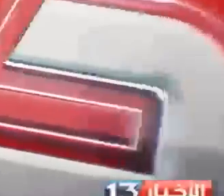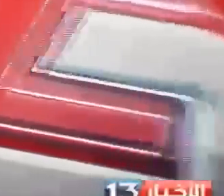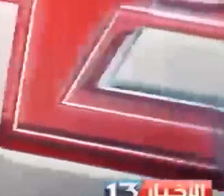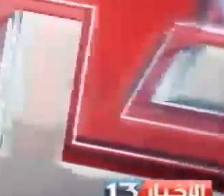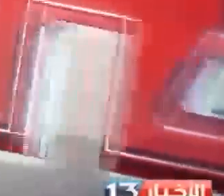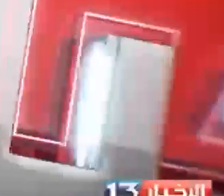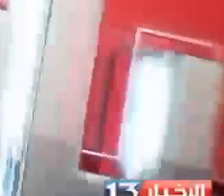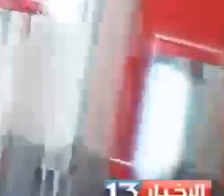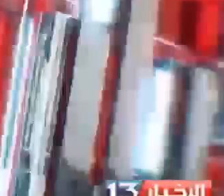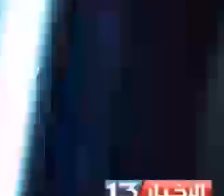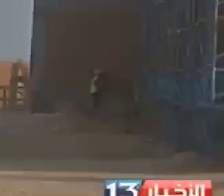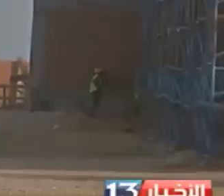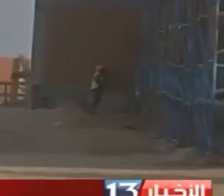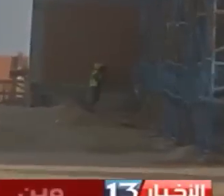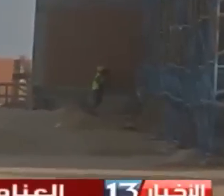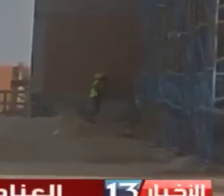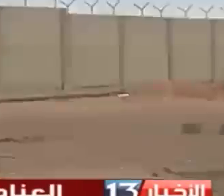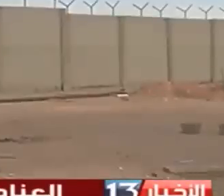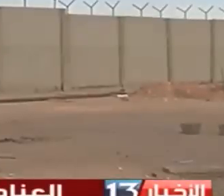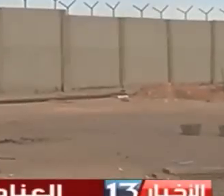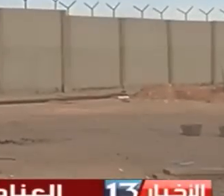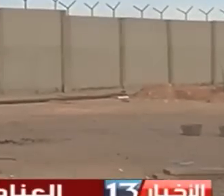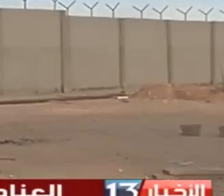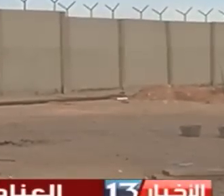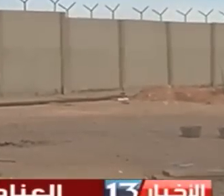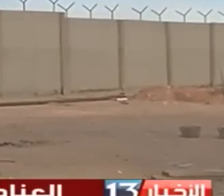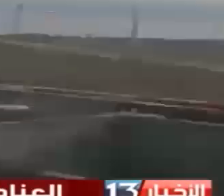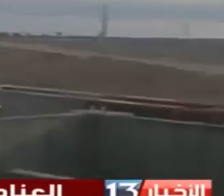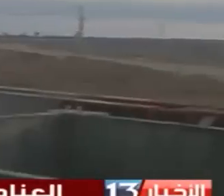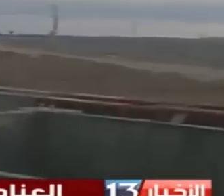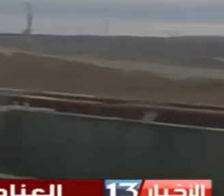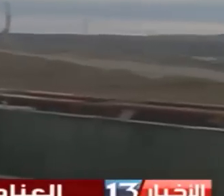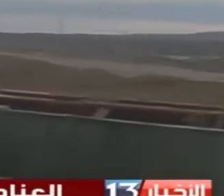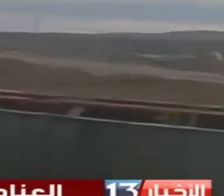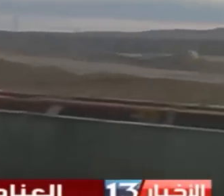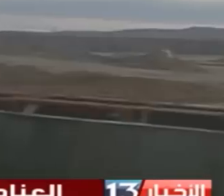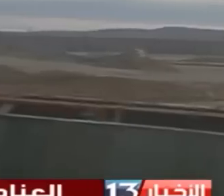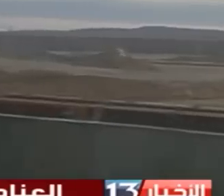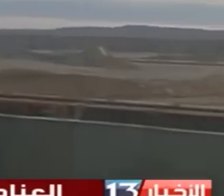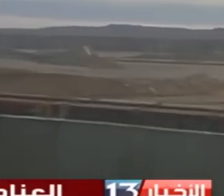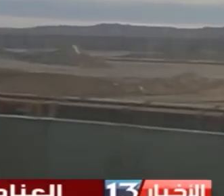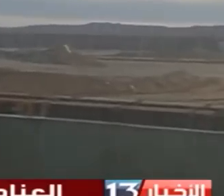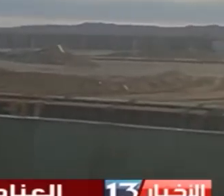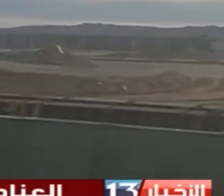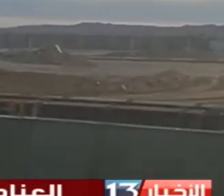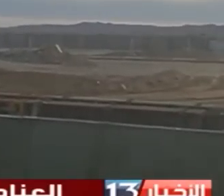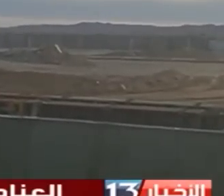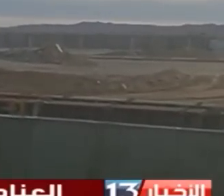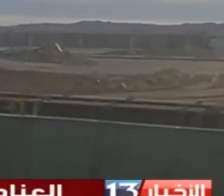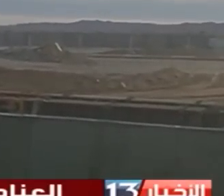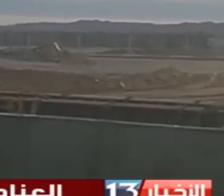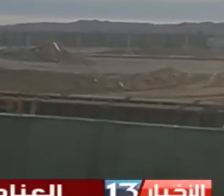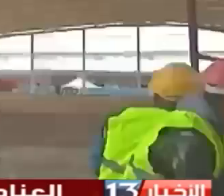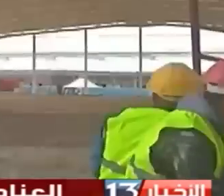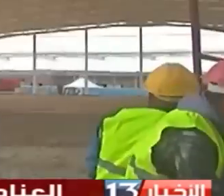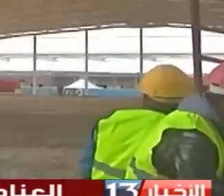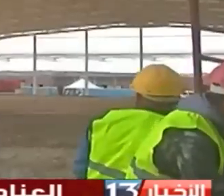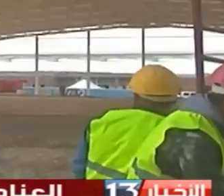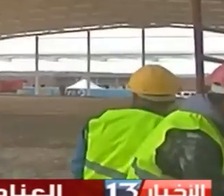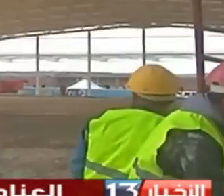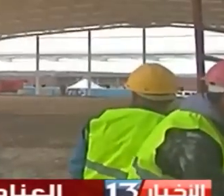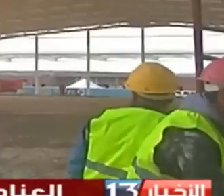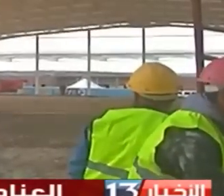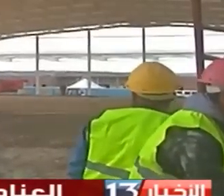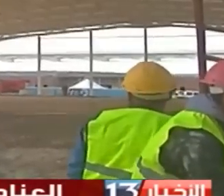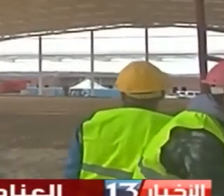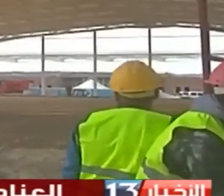تلفزي. وحدة معملية ثالثة في مجال تصنيع الجبس في تطاوين تدخل حيز الاستغلال نوفمبر القادم تنشيطاً